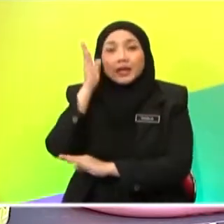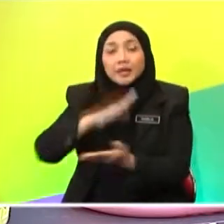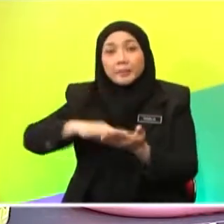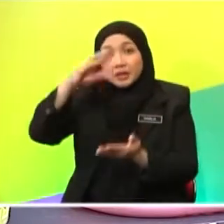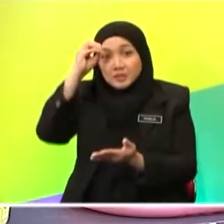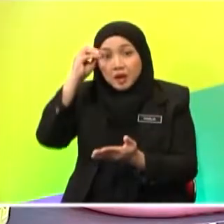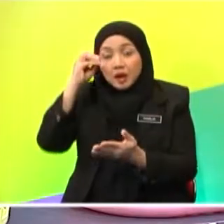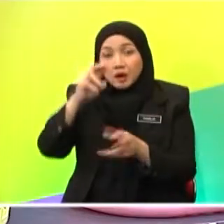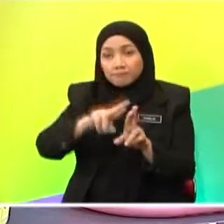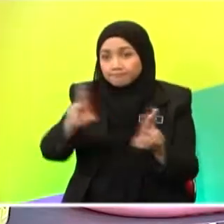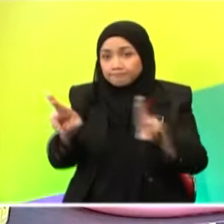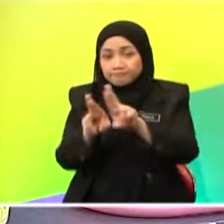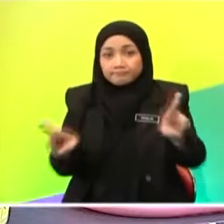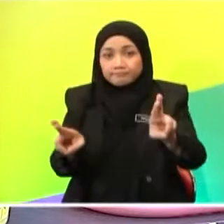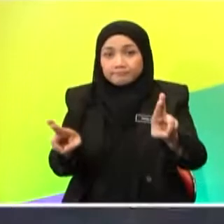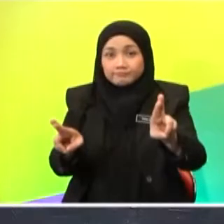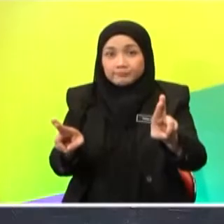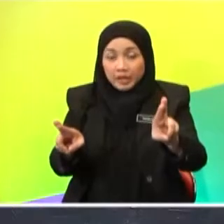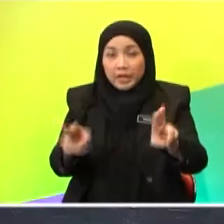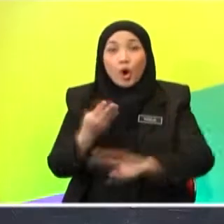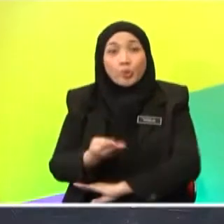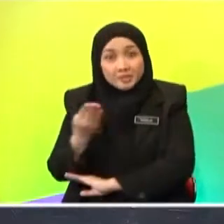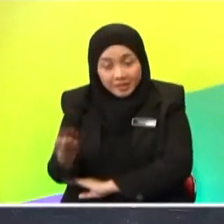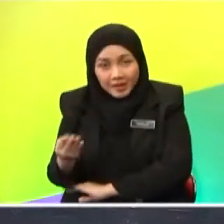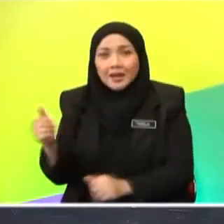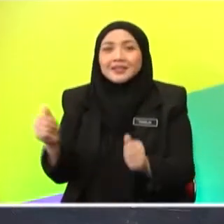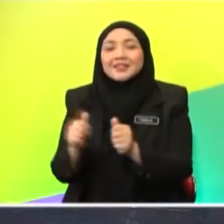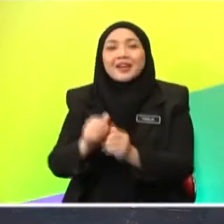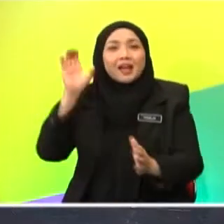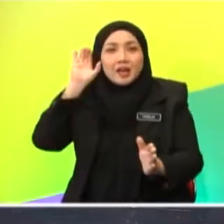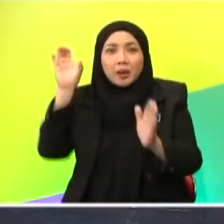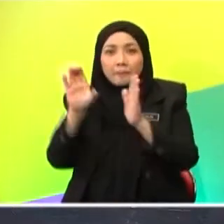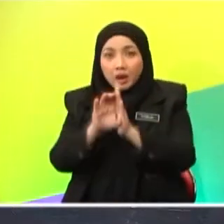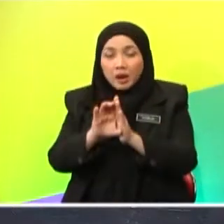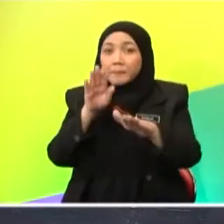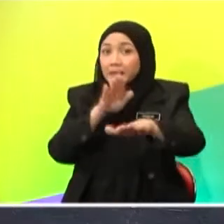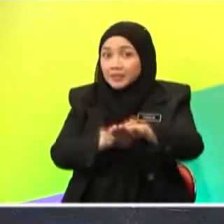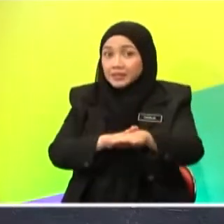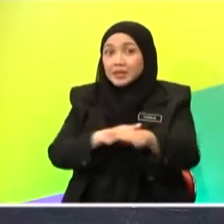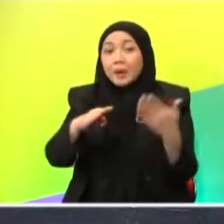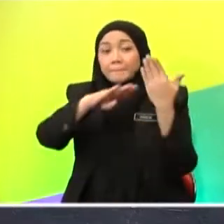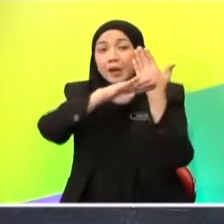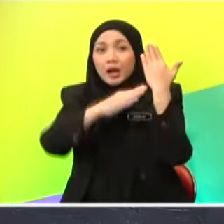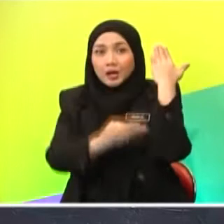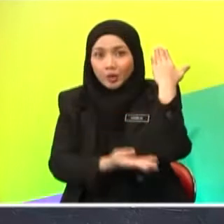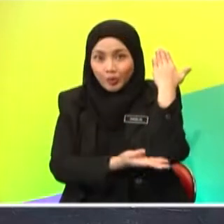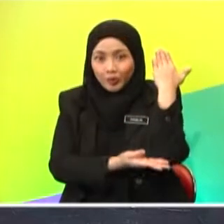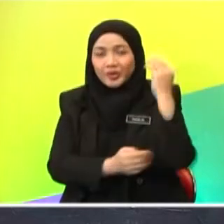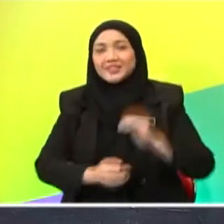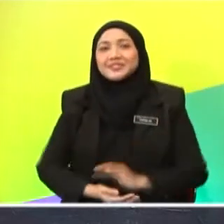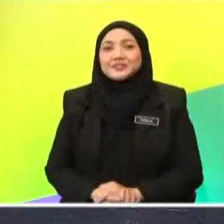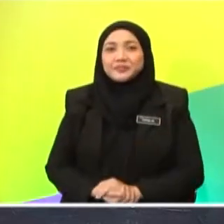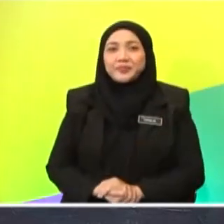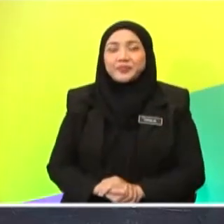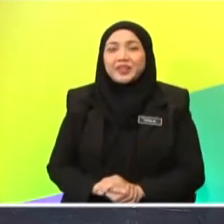yang ada atas meja nih the ke adegan gambar yang ada di bakul wuihhh jago Tak sabar Semen